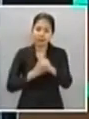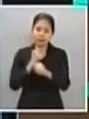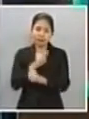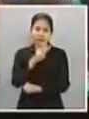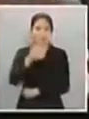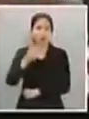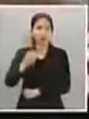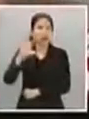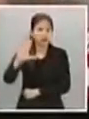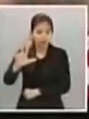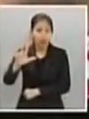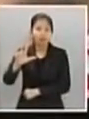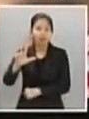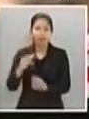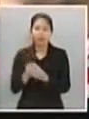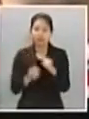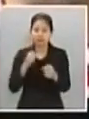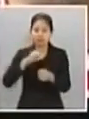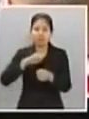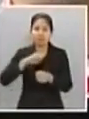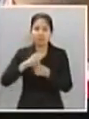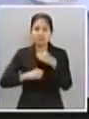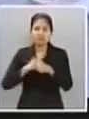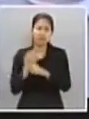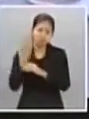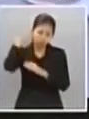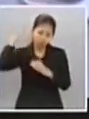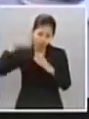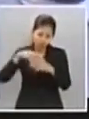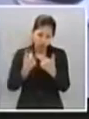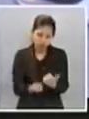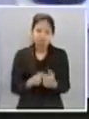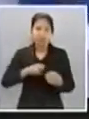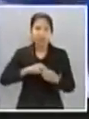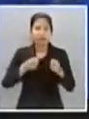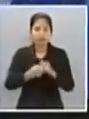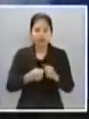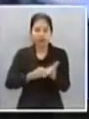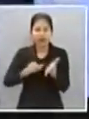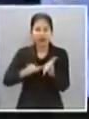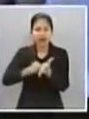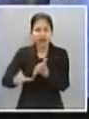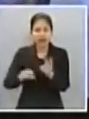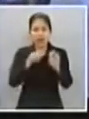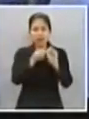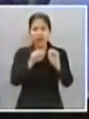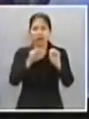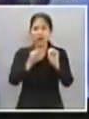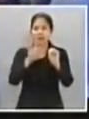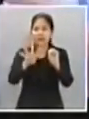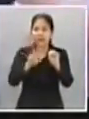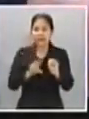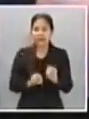เป็นต้นมานะครับมีการแก้ปัญหาการว่างงานตามมาตรา33 34และ35หลักใหญ่ใจความสำคัญก็คือระ